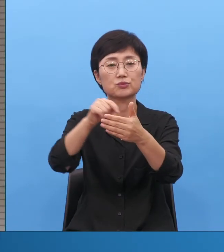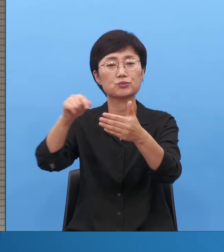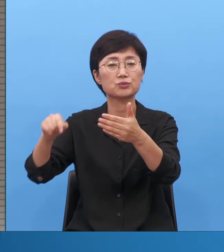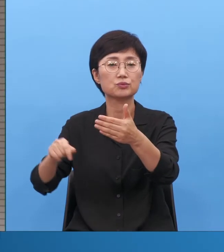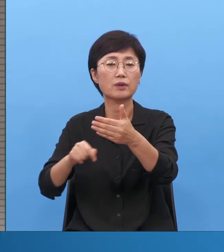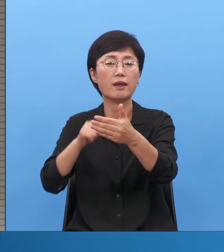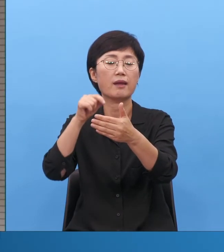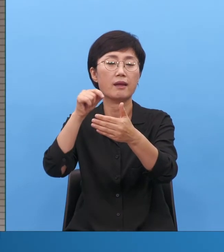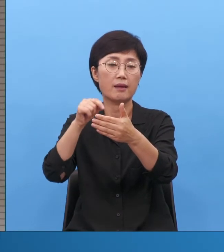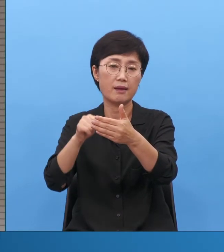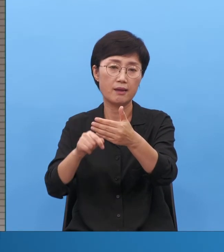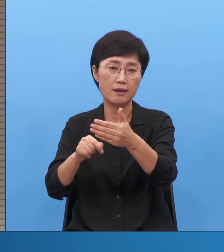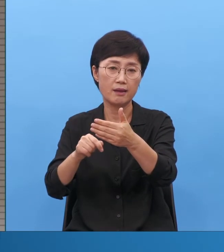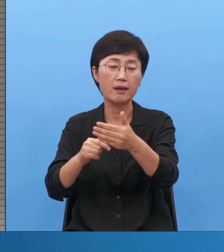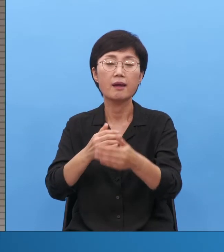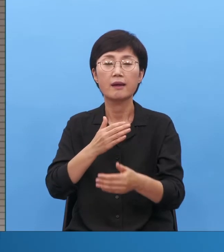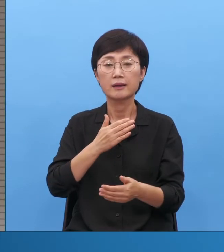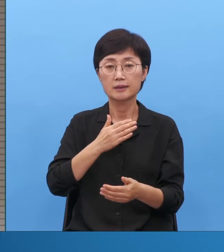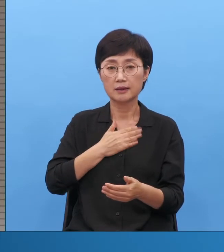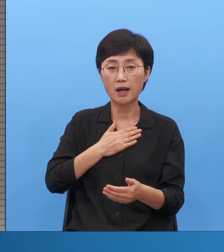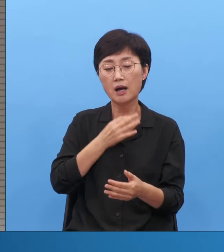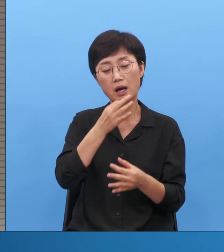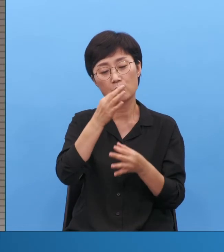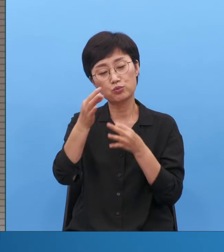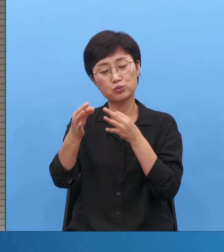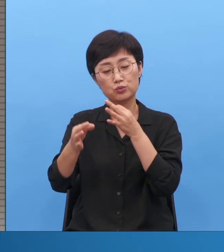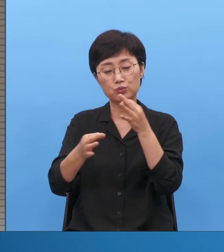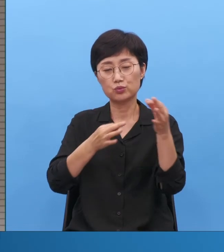나라 영광 중에